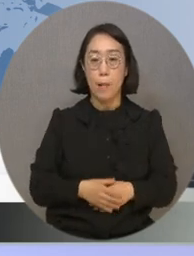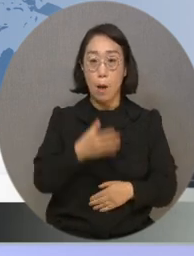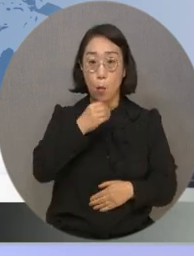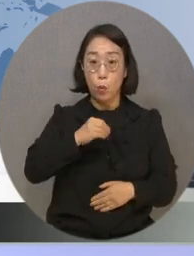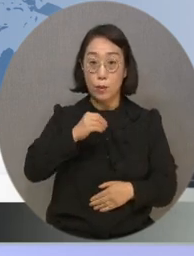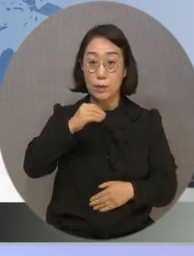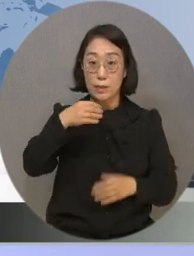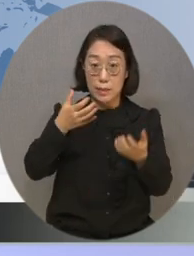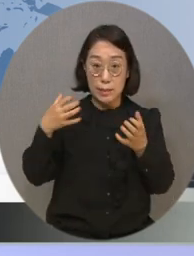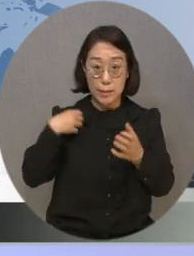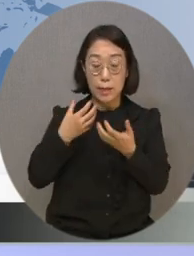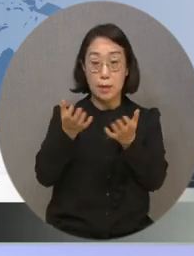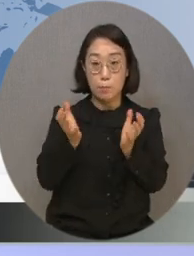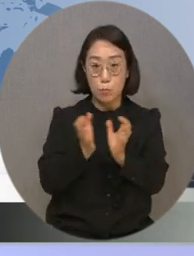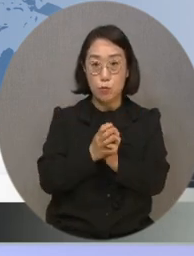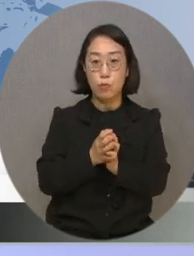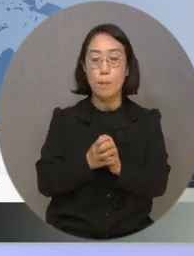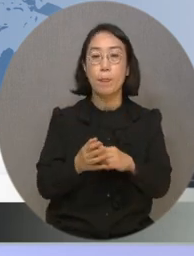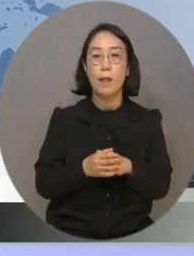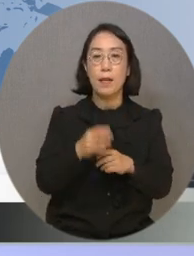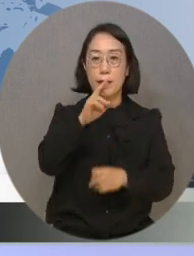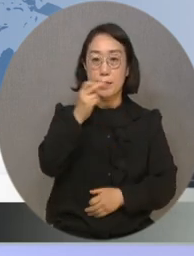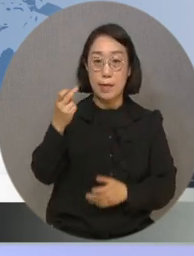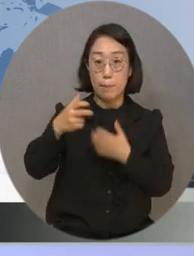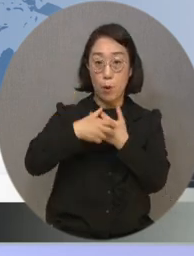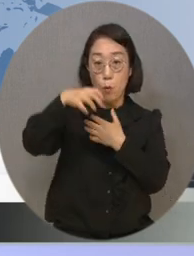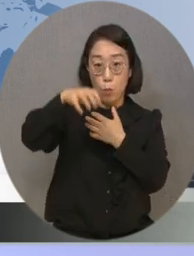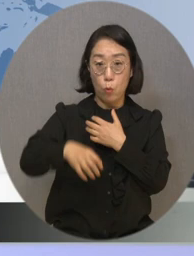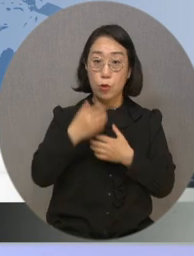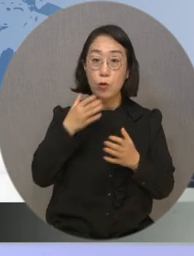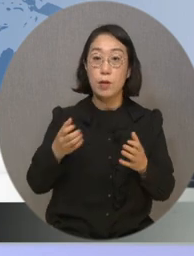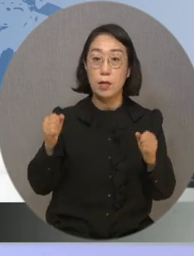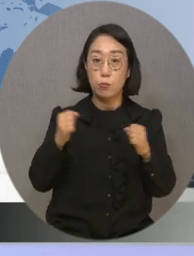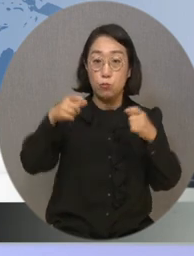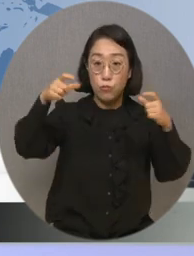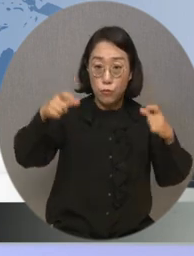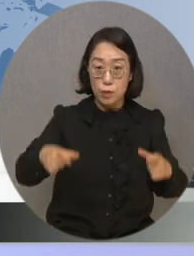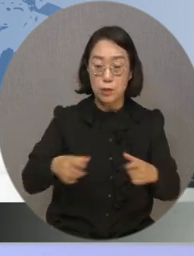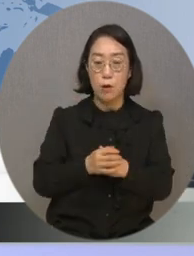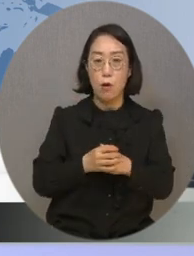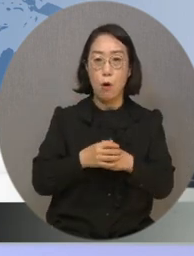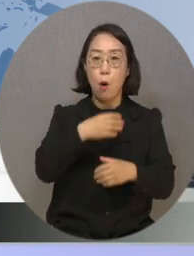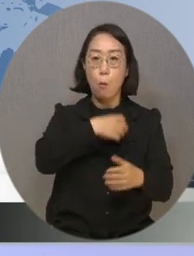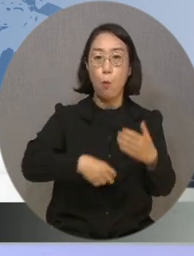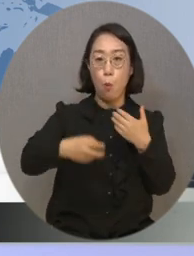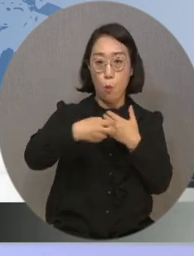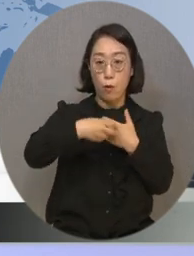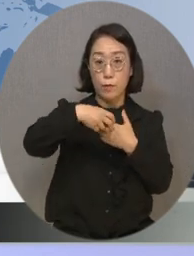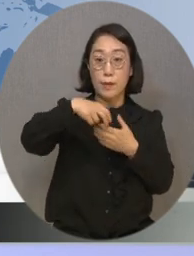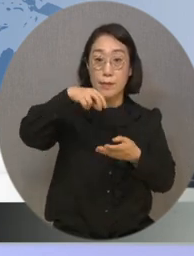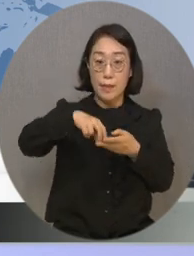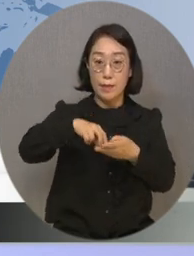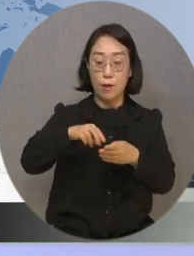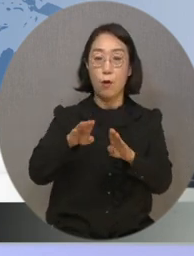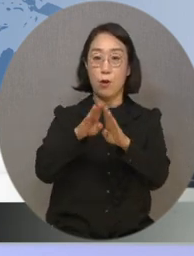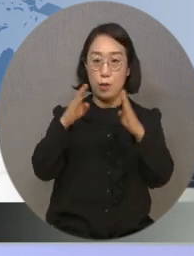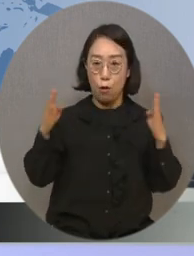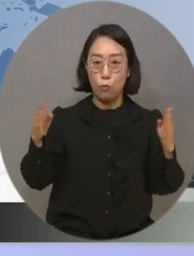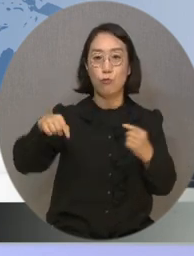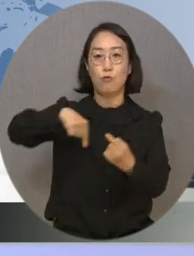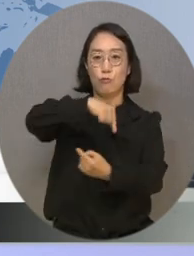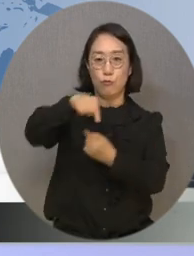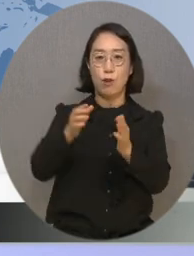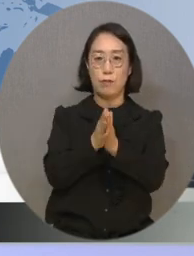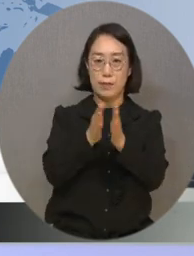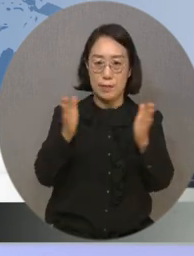보건복지부는 국민건강보험공단 일산병원에서 경기북부 지역장애인 보건의료센터 개소식을 갖고 본격 운영을